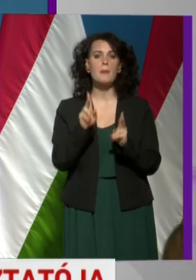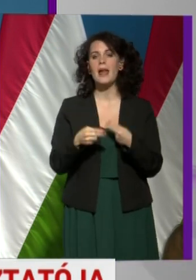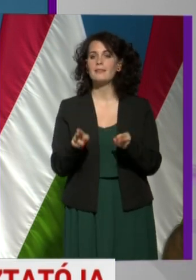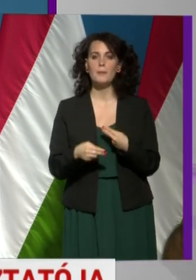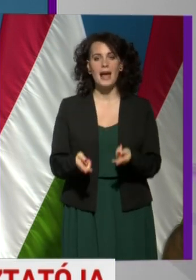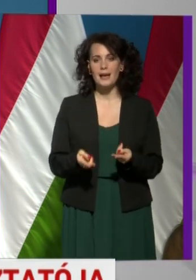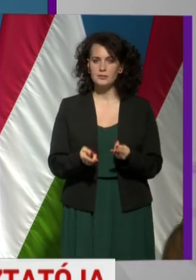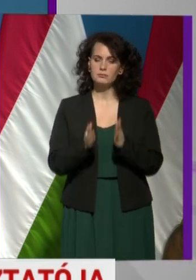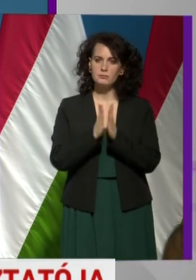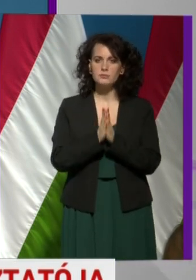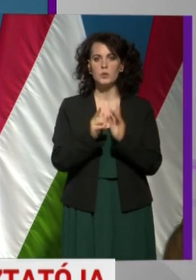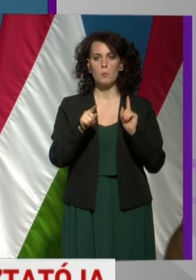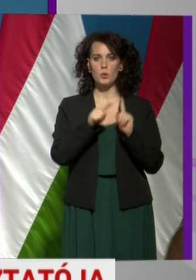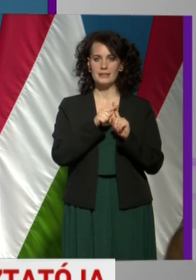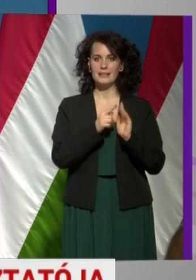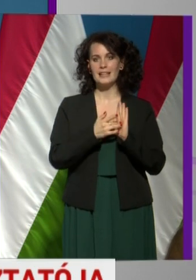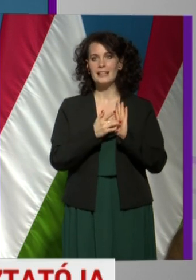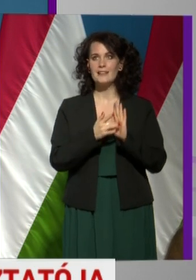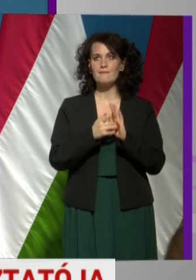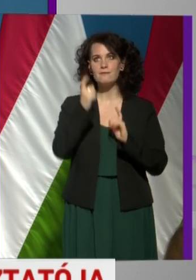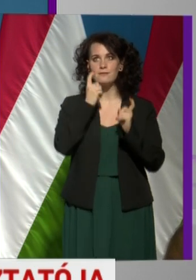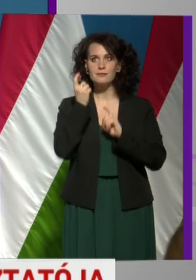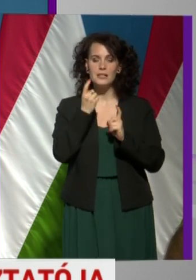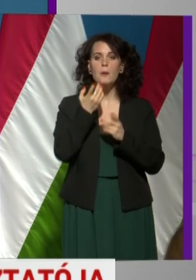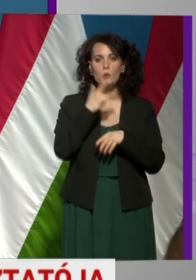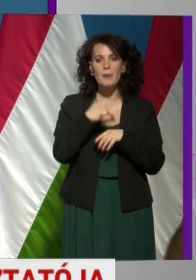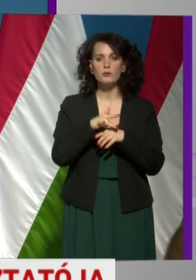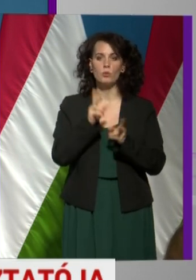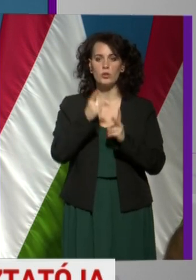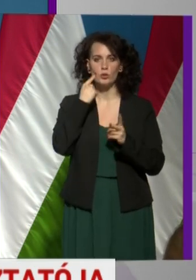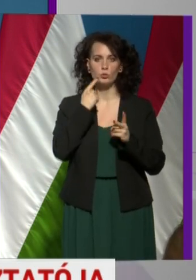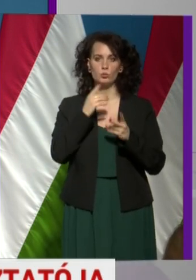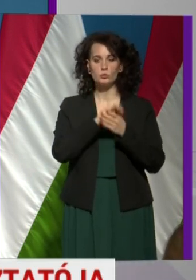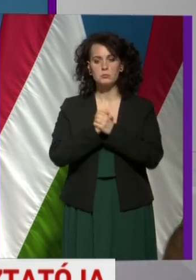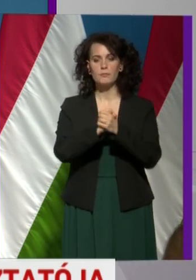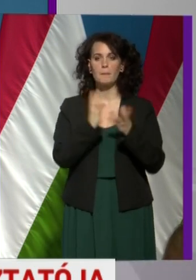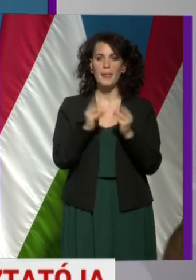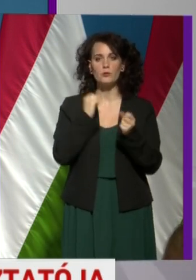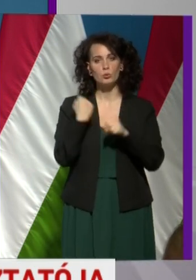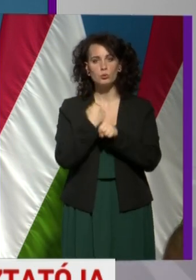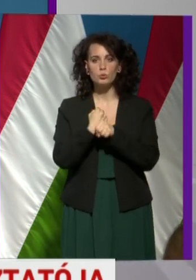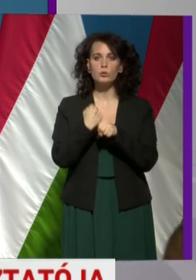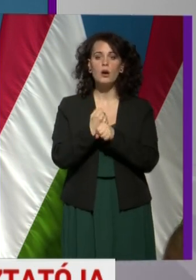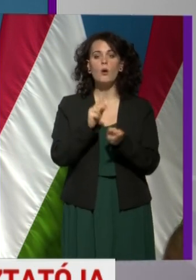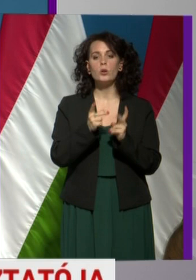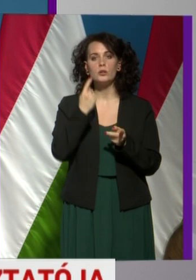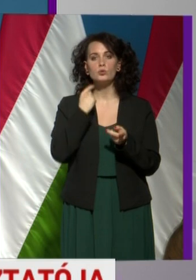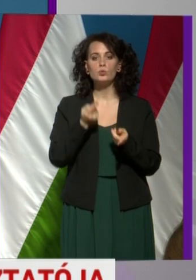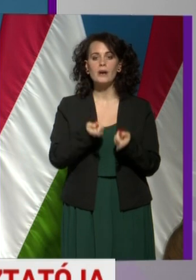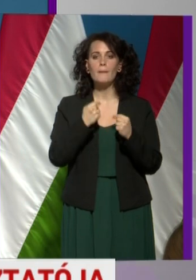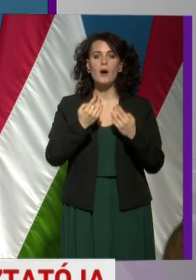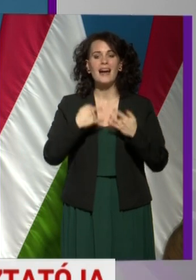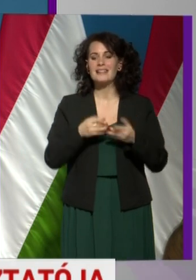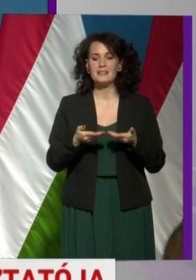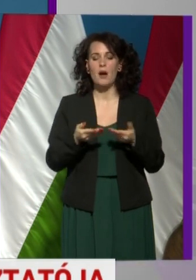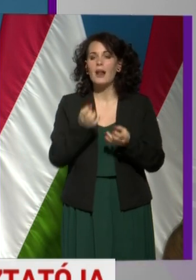vegye elő a pozitívabb ényét, és azt nézzük meg, hogy hogyan tudunk együtt dolgozni, hogyan tudjuk ebből a helyzetből a lehető